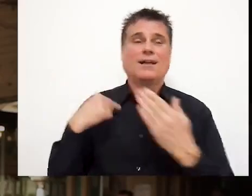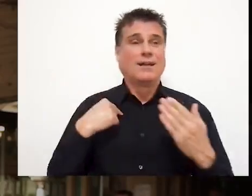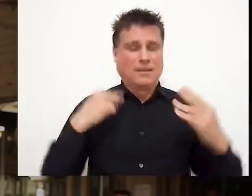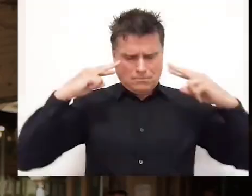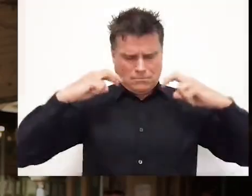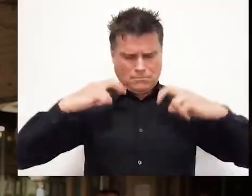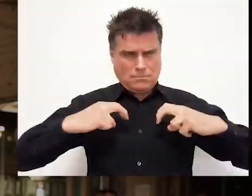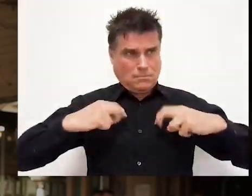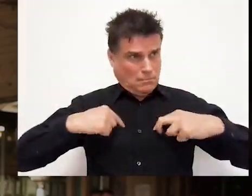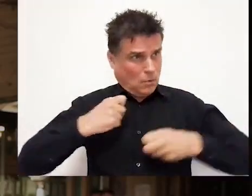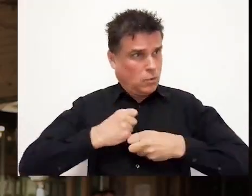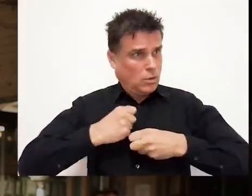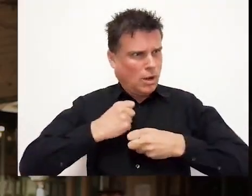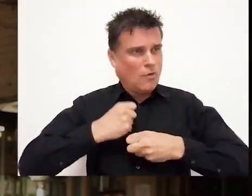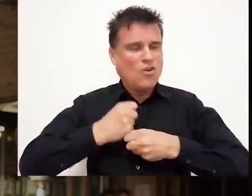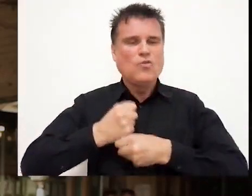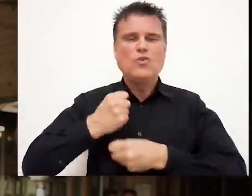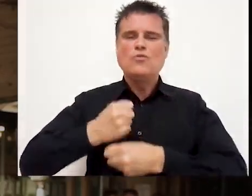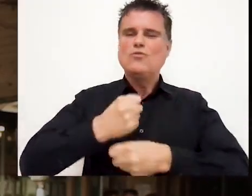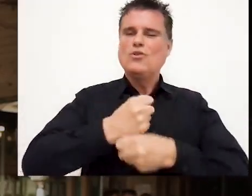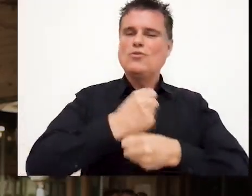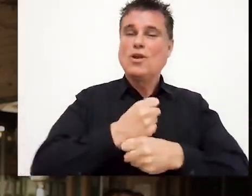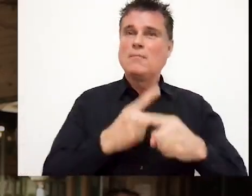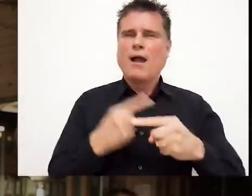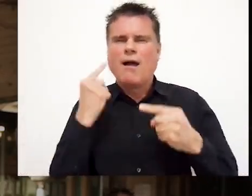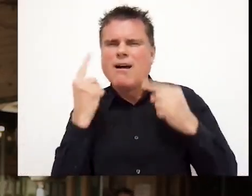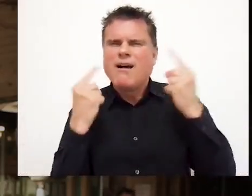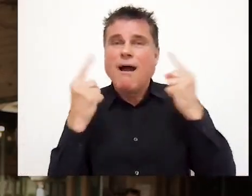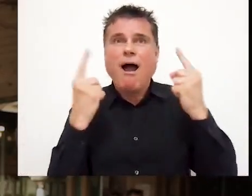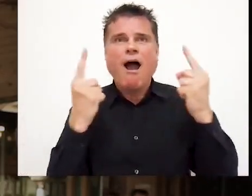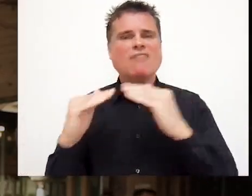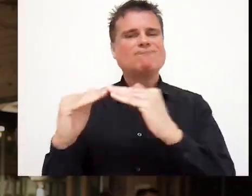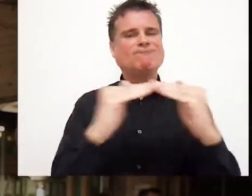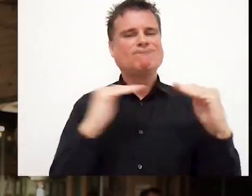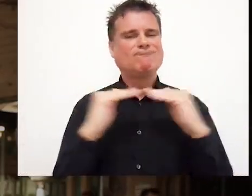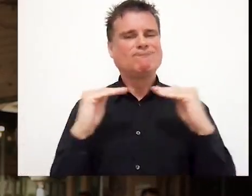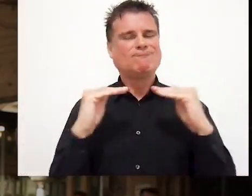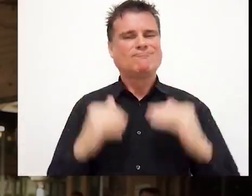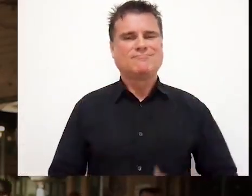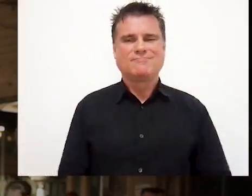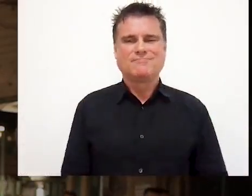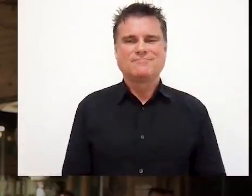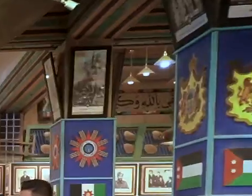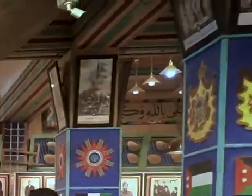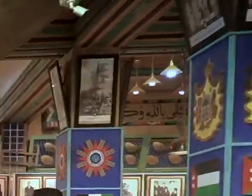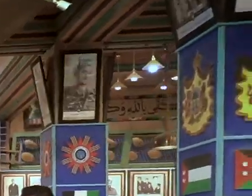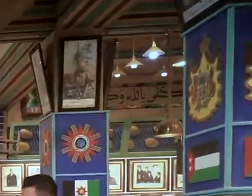الحمد لله والشكر، أدركت أنني قادر على العمل والإبداع.